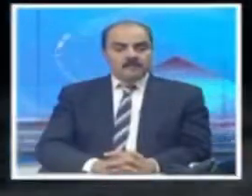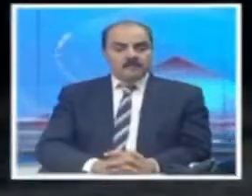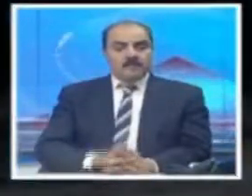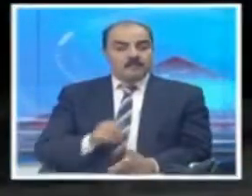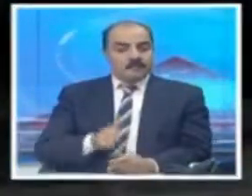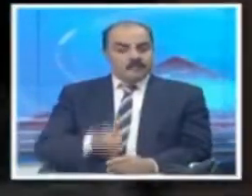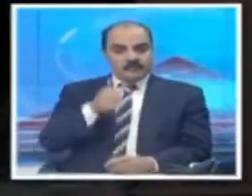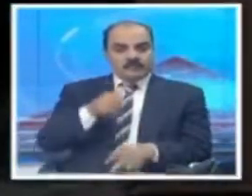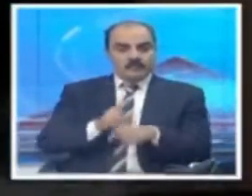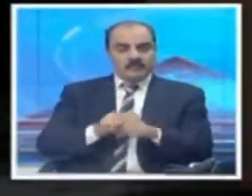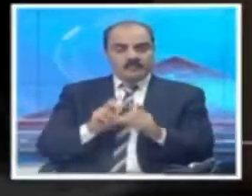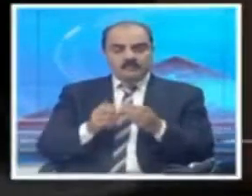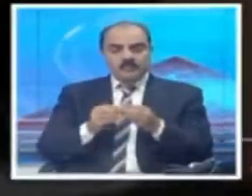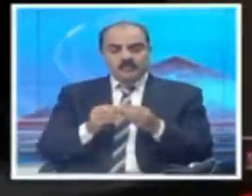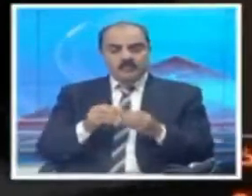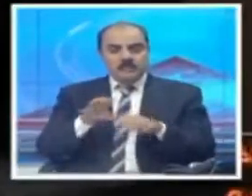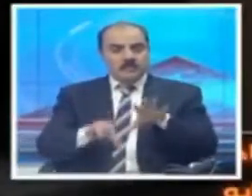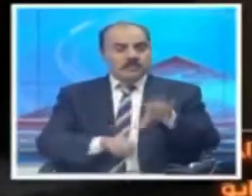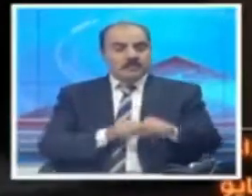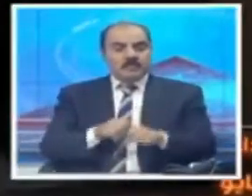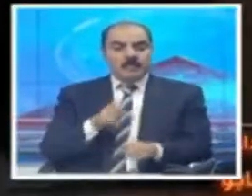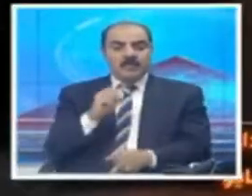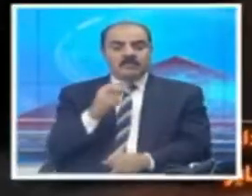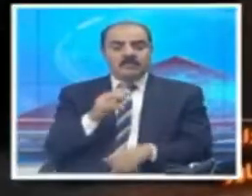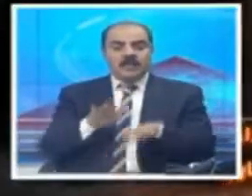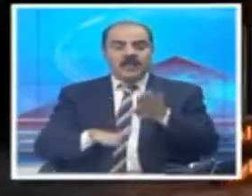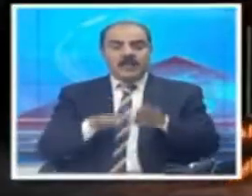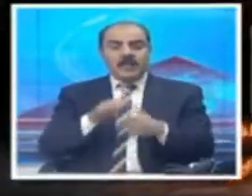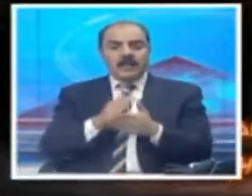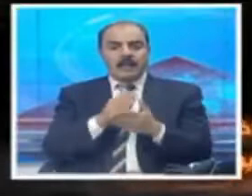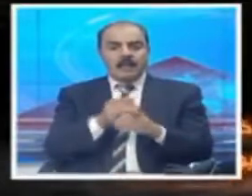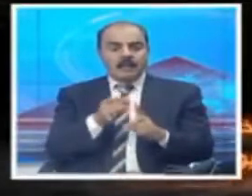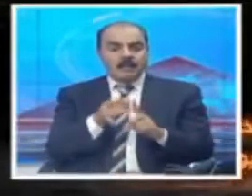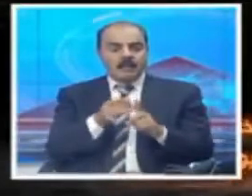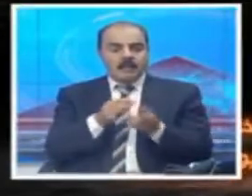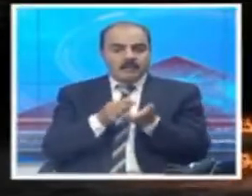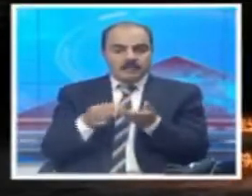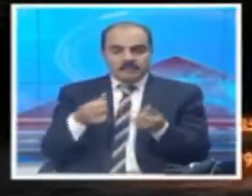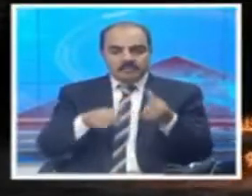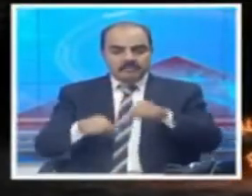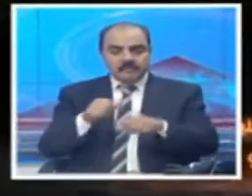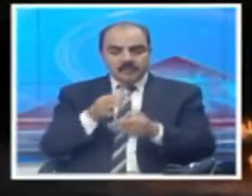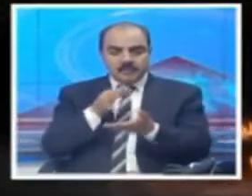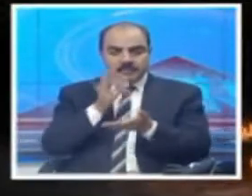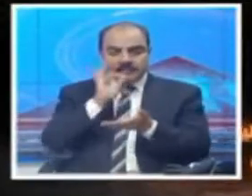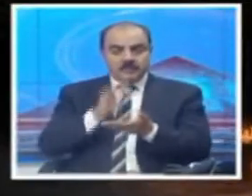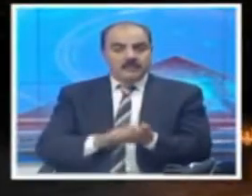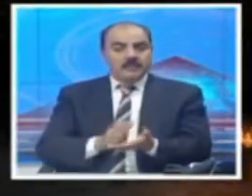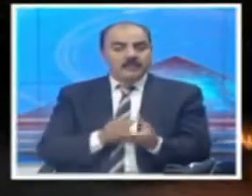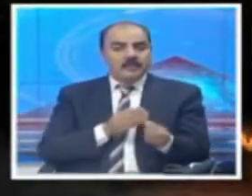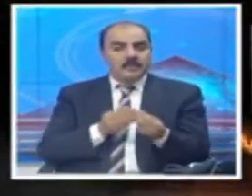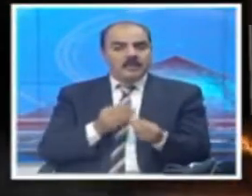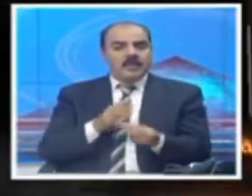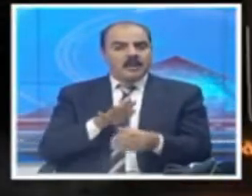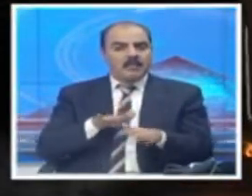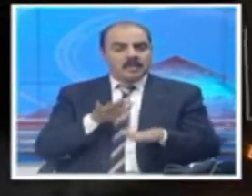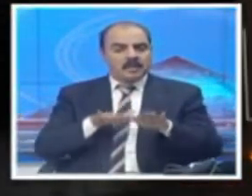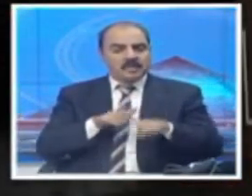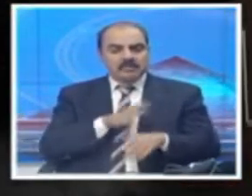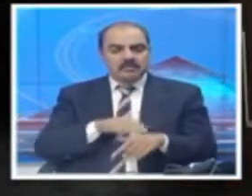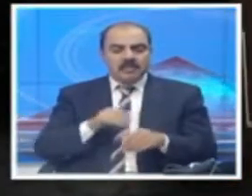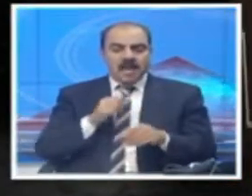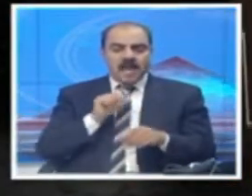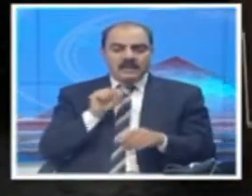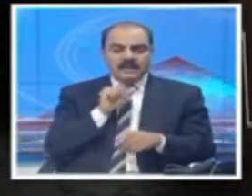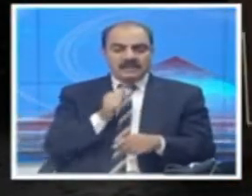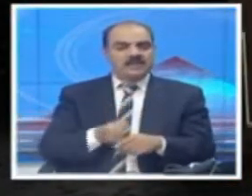كما نجحت الإدارة في ضبط نحو 12 كيلوغرام من مخدر الستروكس وأكثر من 7 كيلوغرامات من مخدر